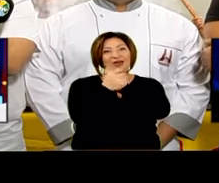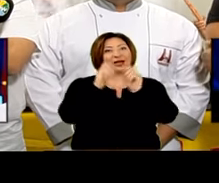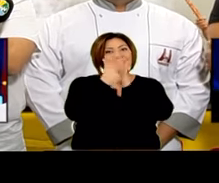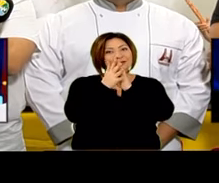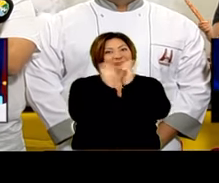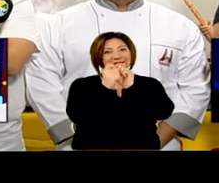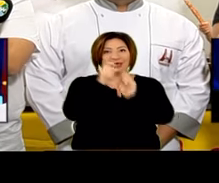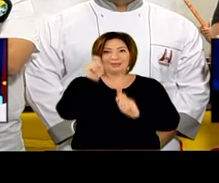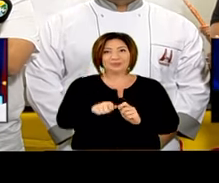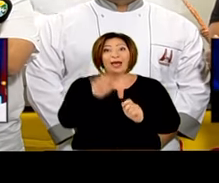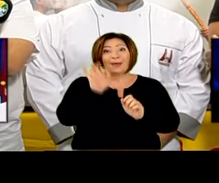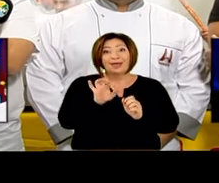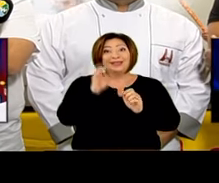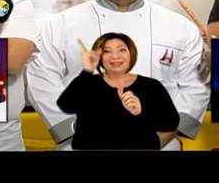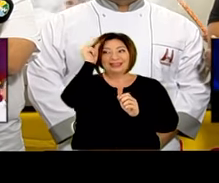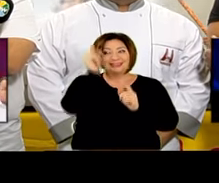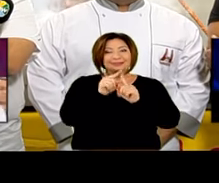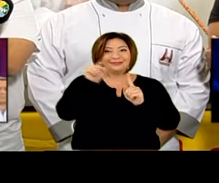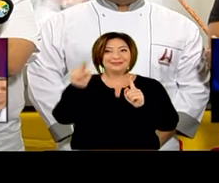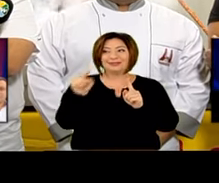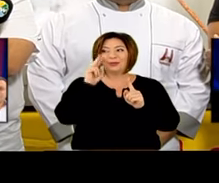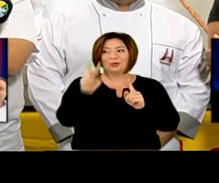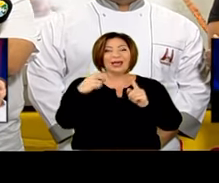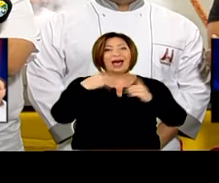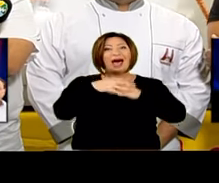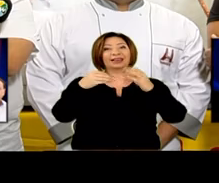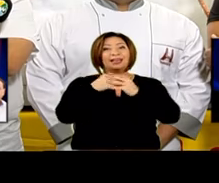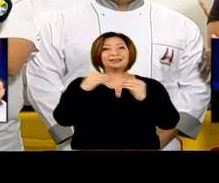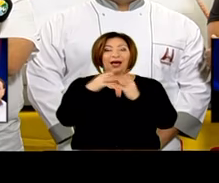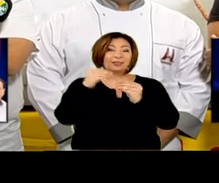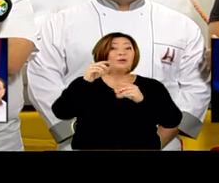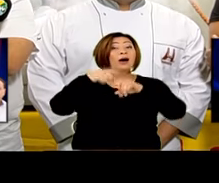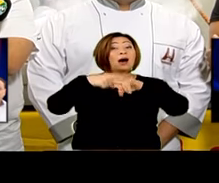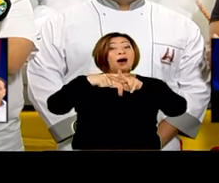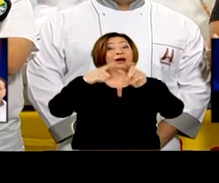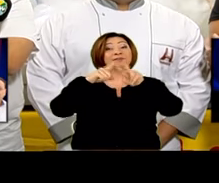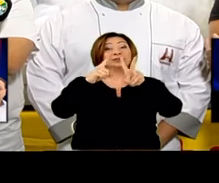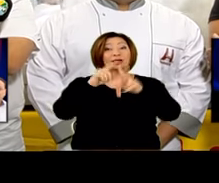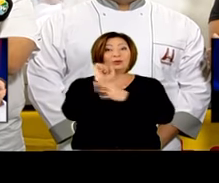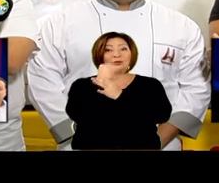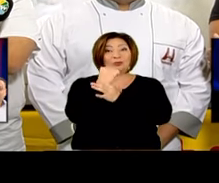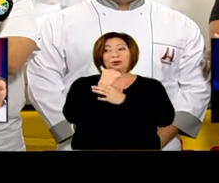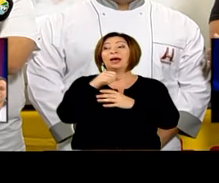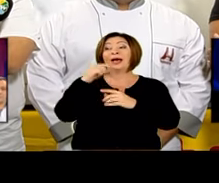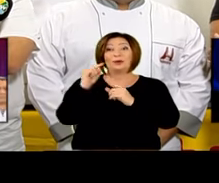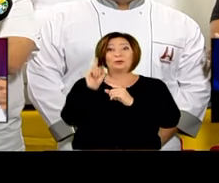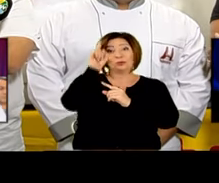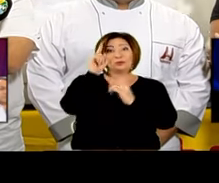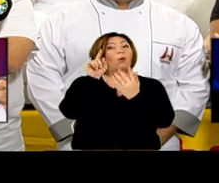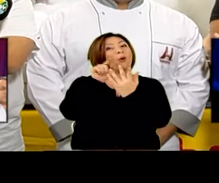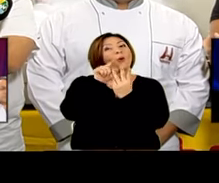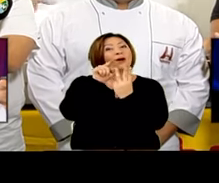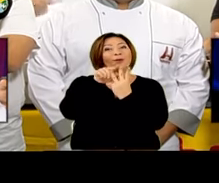Hemen Nesloş'un yanında gördüğünüz bizim Adana'dan Hasan Usta, üstündeki İzzet